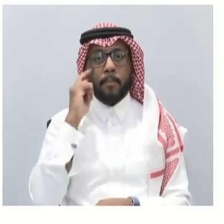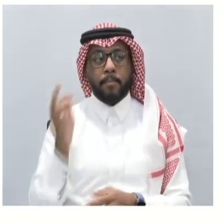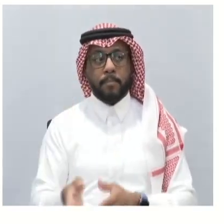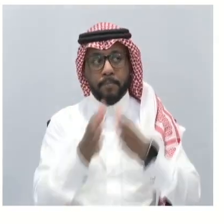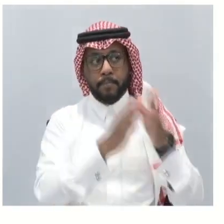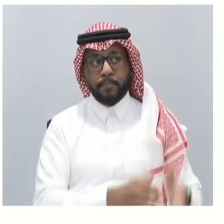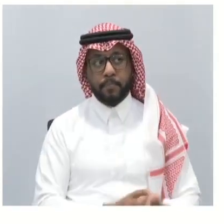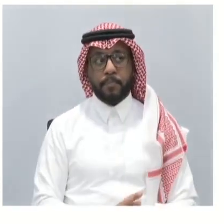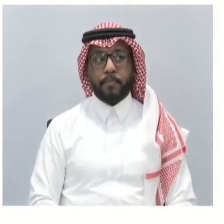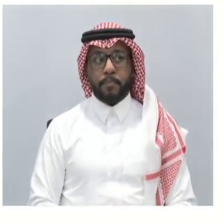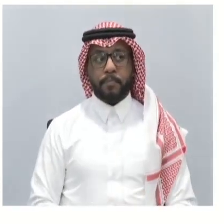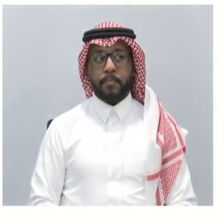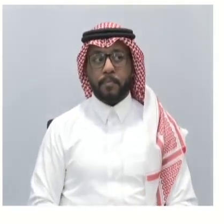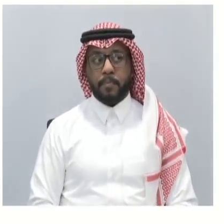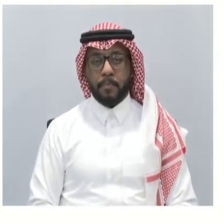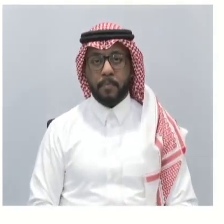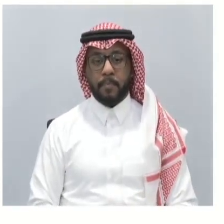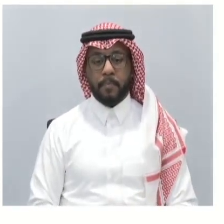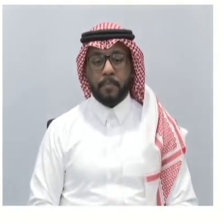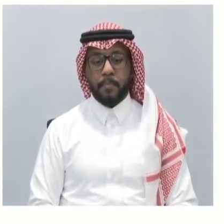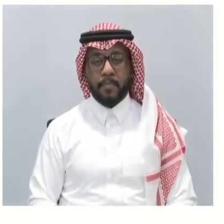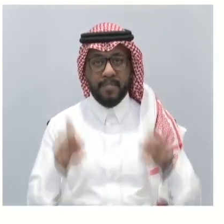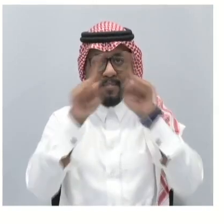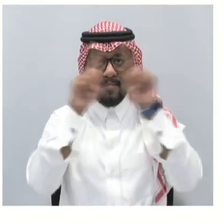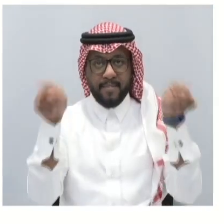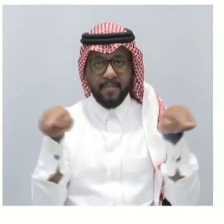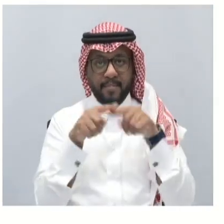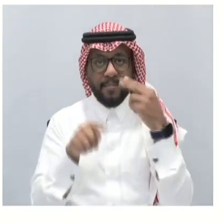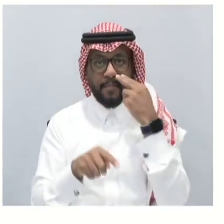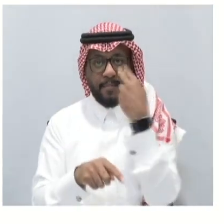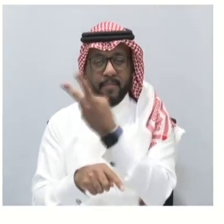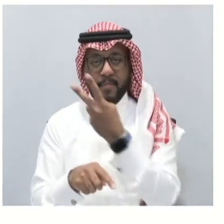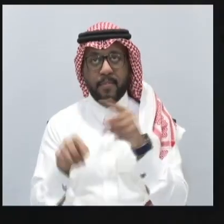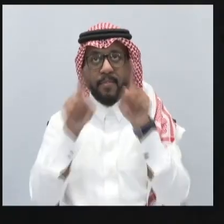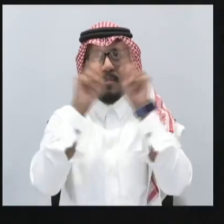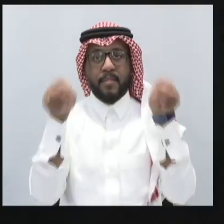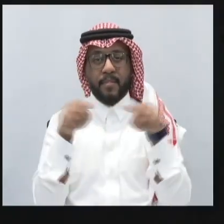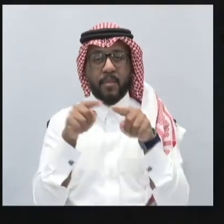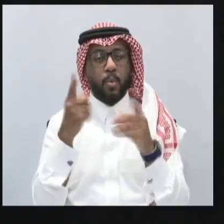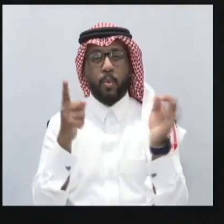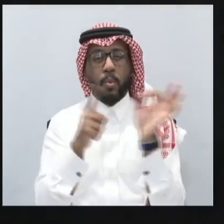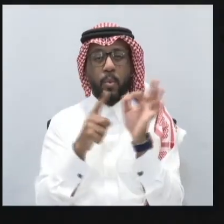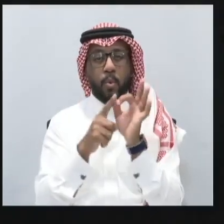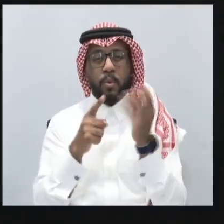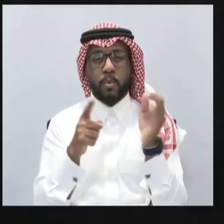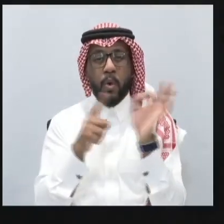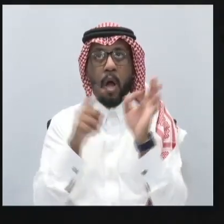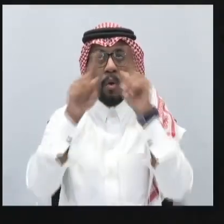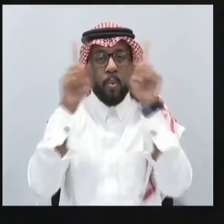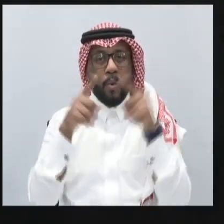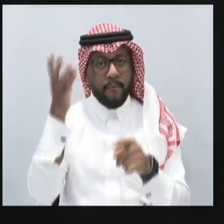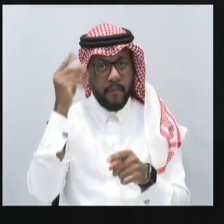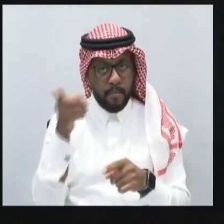طيب نشوف مع بعض بالصوره هذه ش تعني لي ش نفهم من الصوره